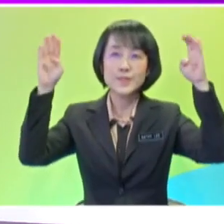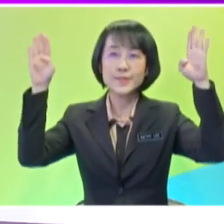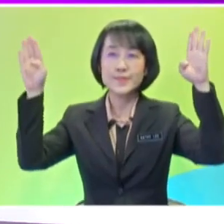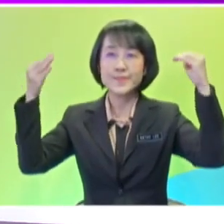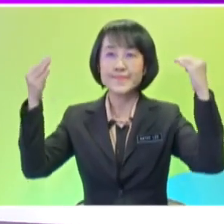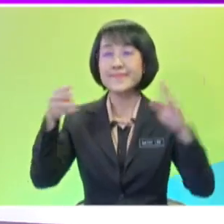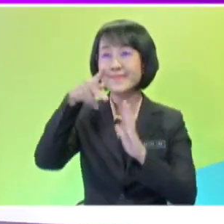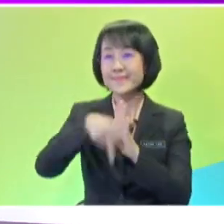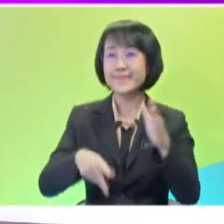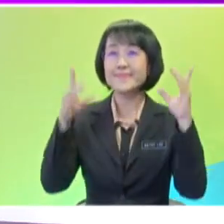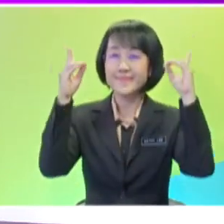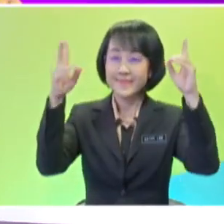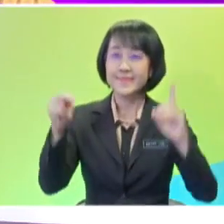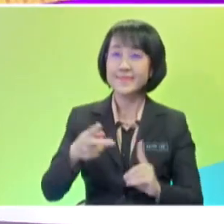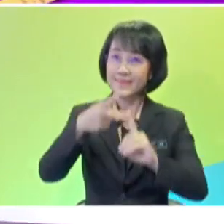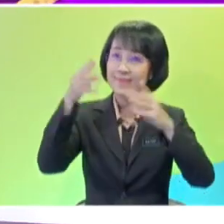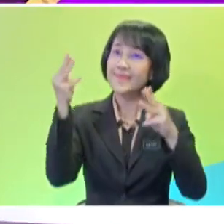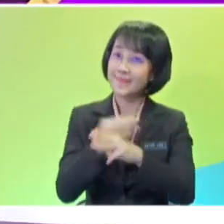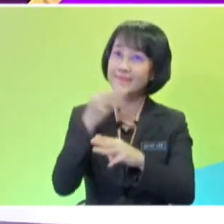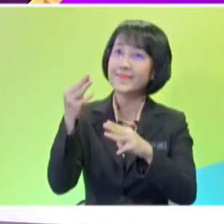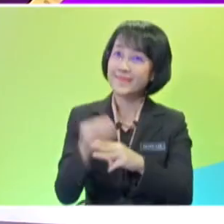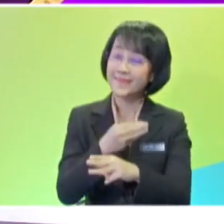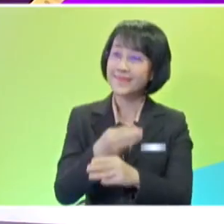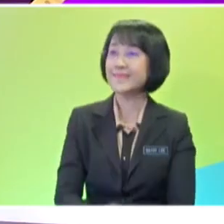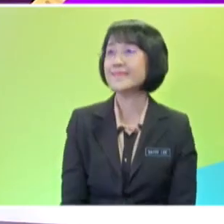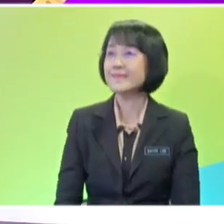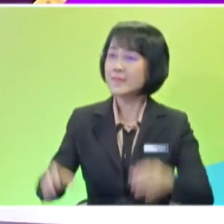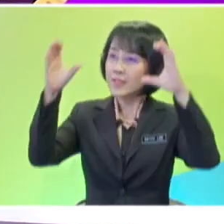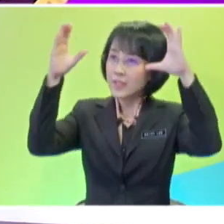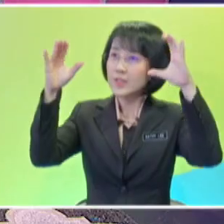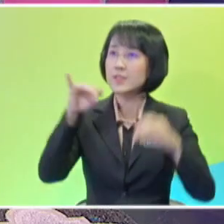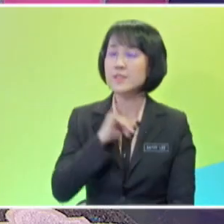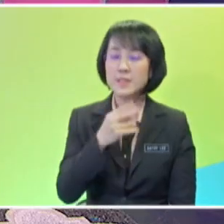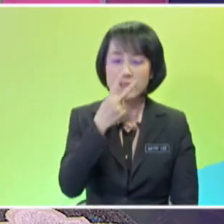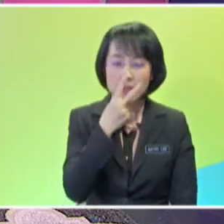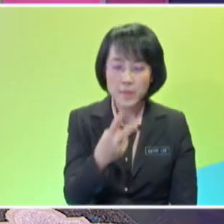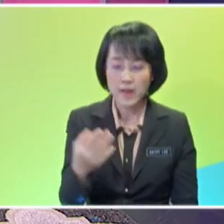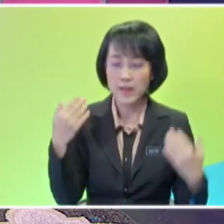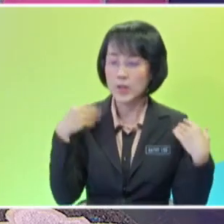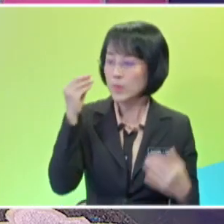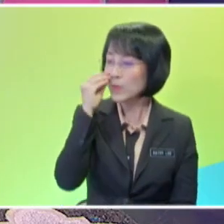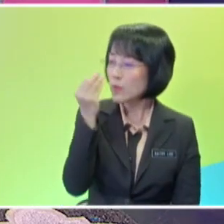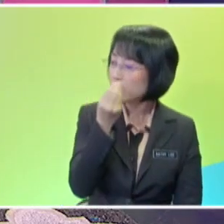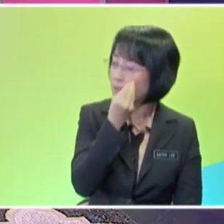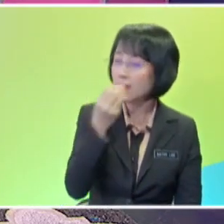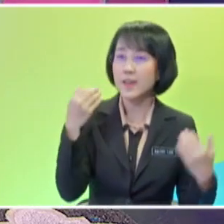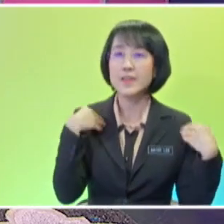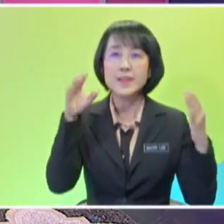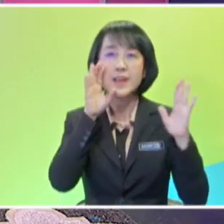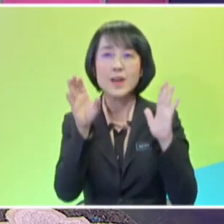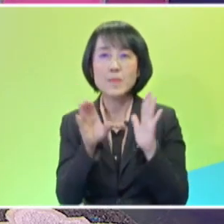Pendidikan khas matematika baiklah di sini ada bunga ada gambar